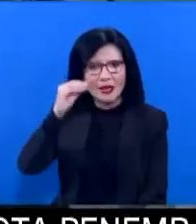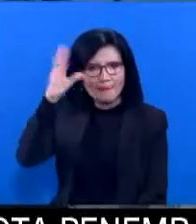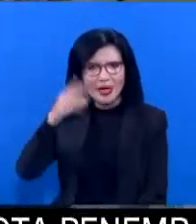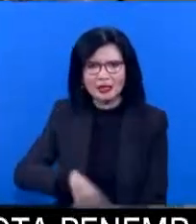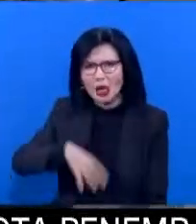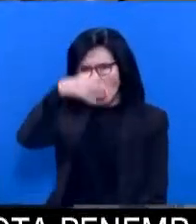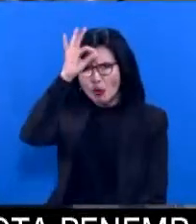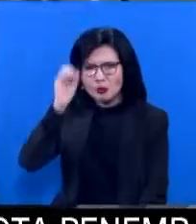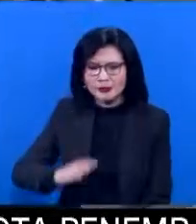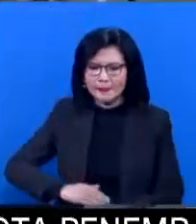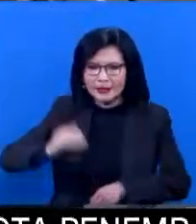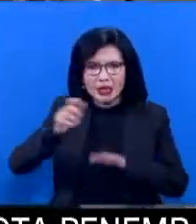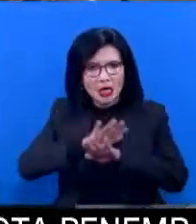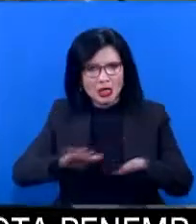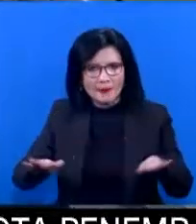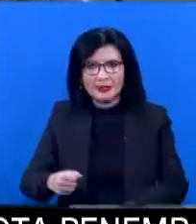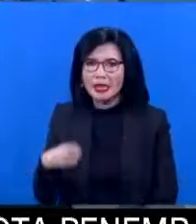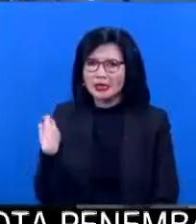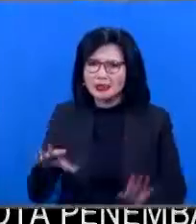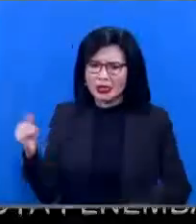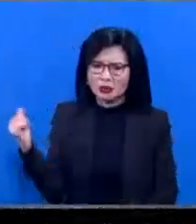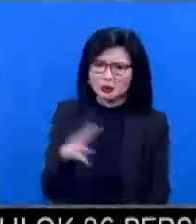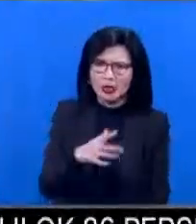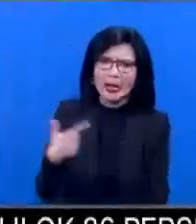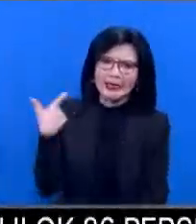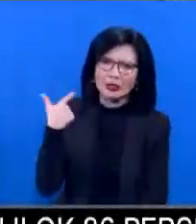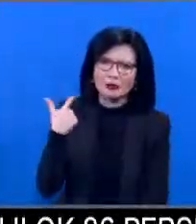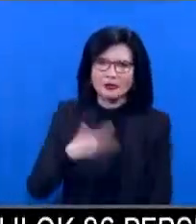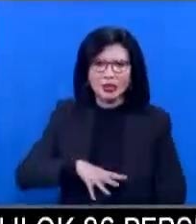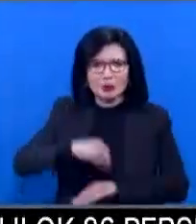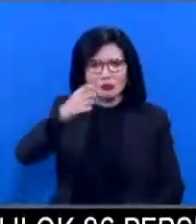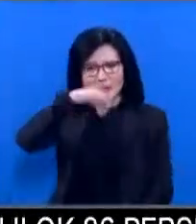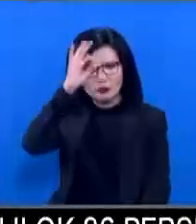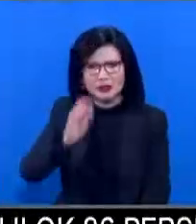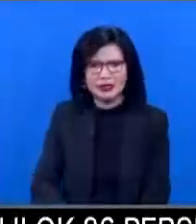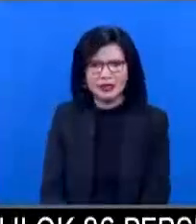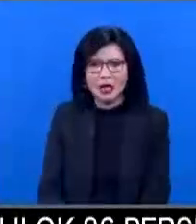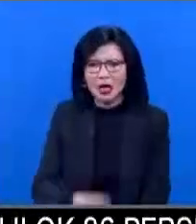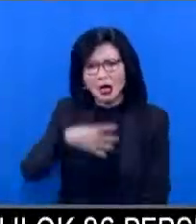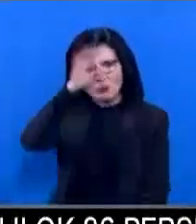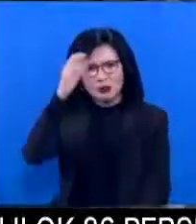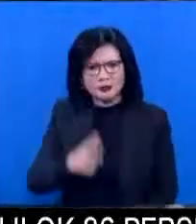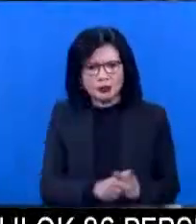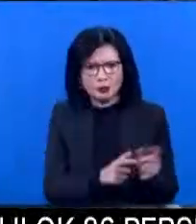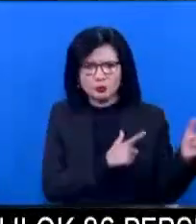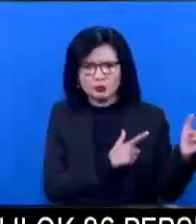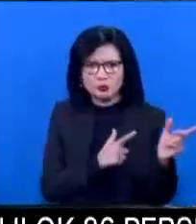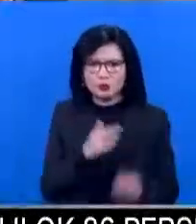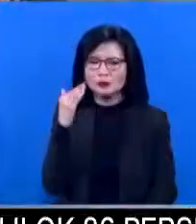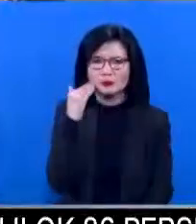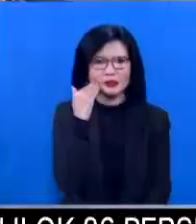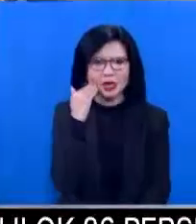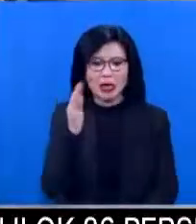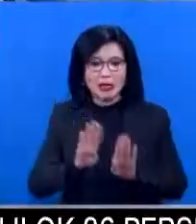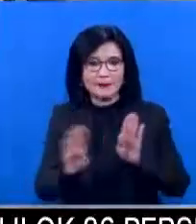jajarannya meningkatkan pengamanan pasca penyerangan terduga teroris di Mabes Polri. Sejumlah polisi bersenjata berjaga di depan pintu